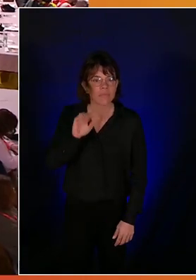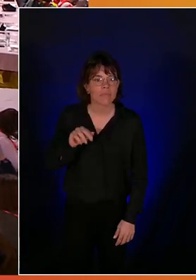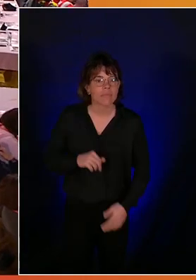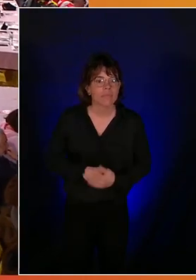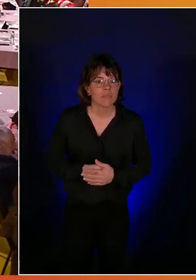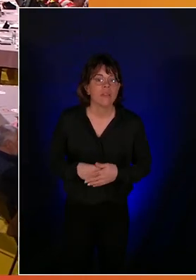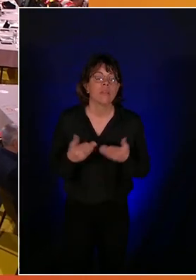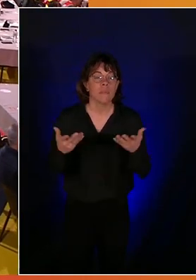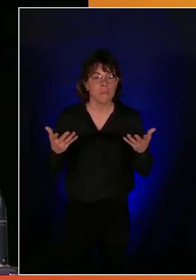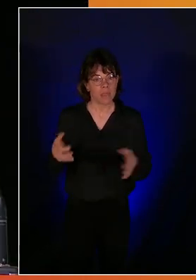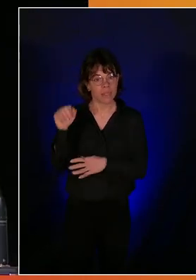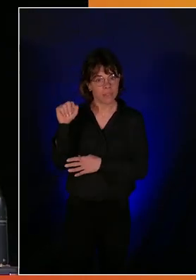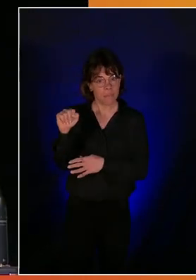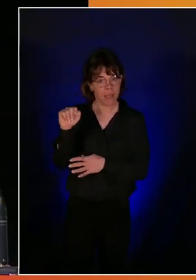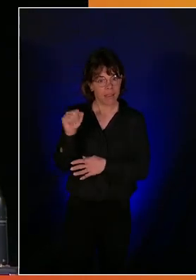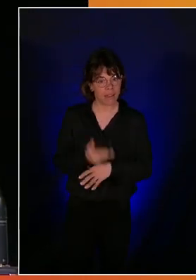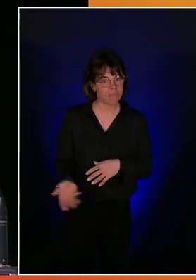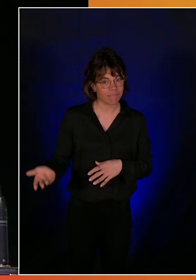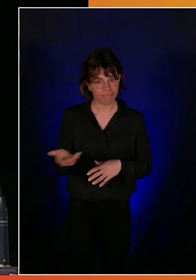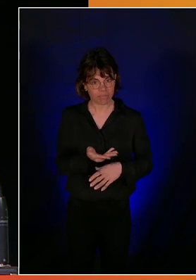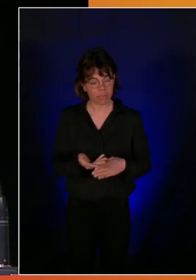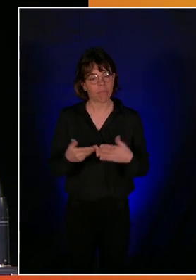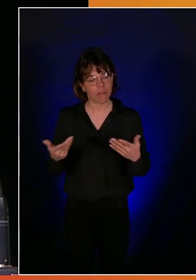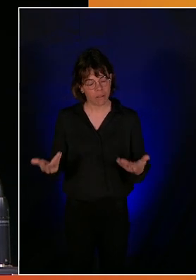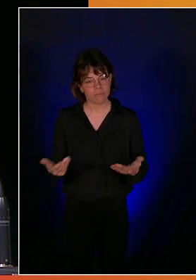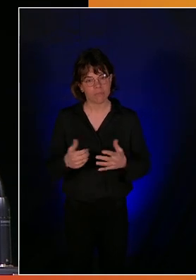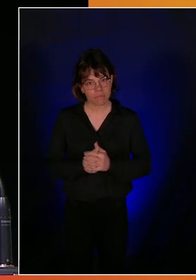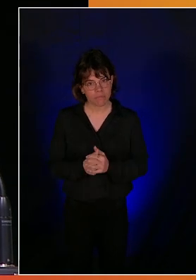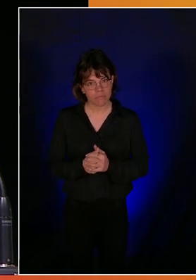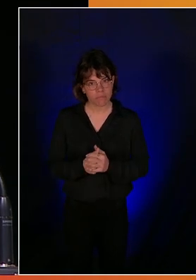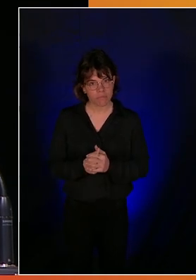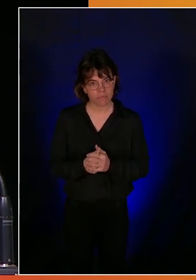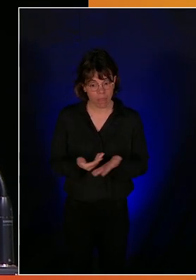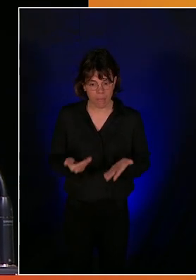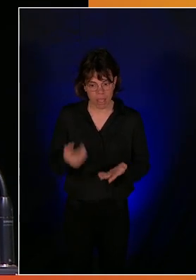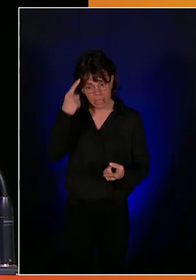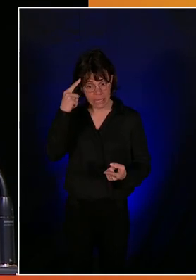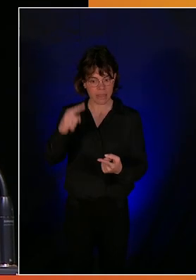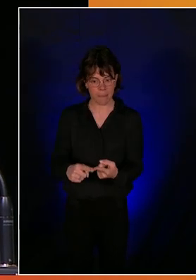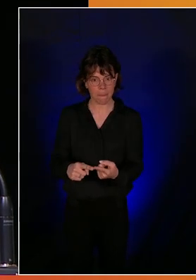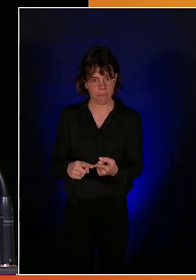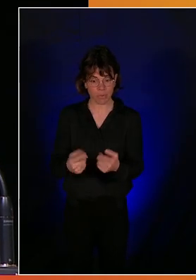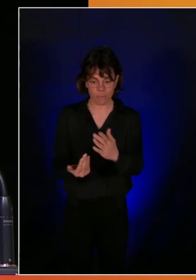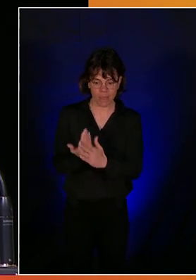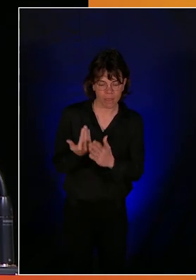Bien, mes camarades, donc maintenant nous allons en venir à l'objet de cette matinée. Donc,